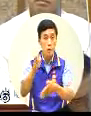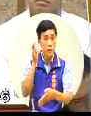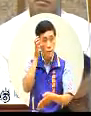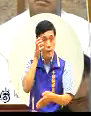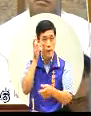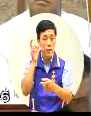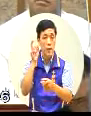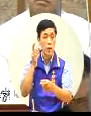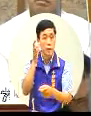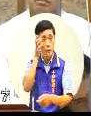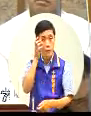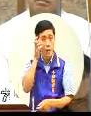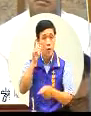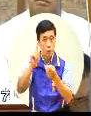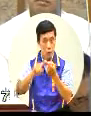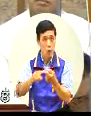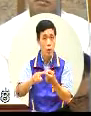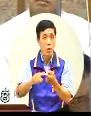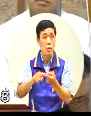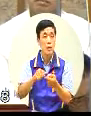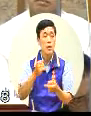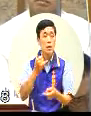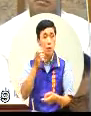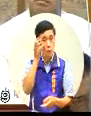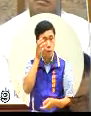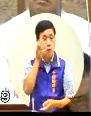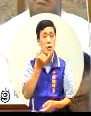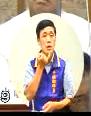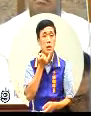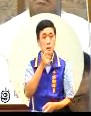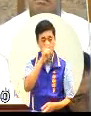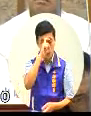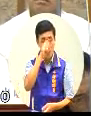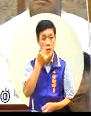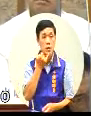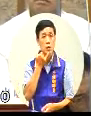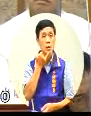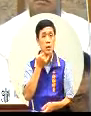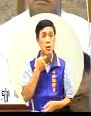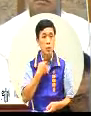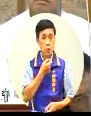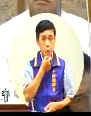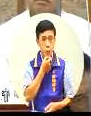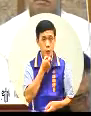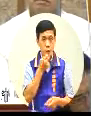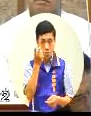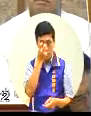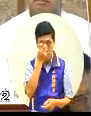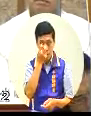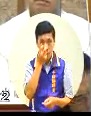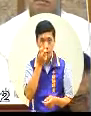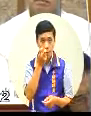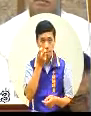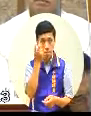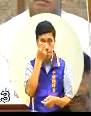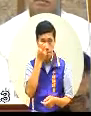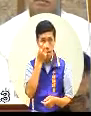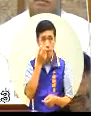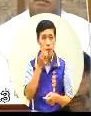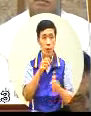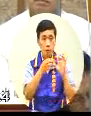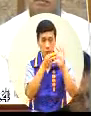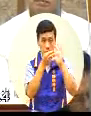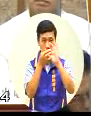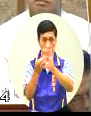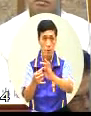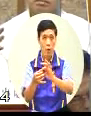才陈议员特别提到，这是一个我们值得期待的，我们愿意哈持续来观察。那当然这整个做法哈，我们还